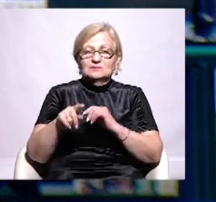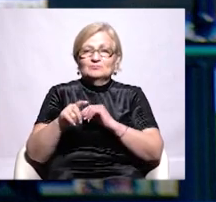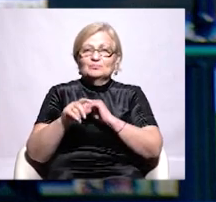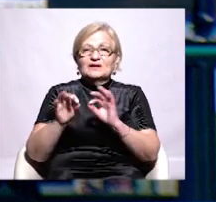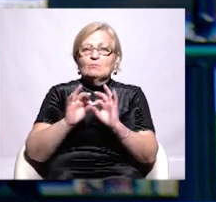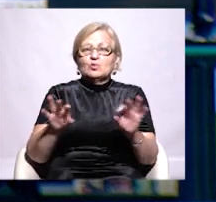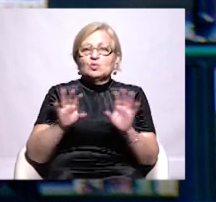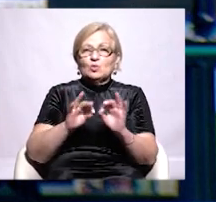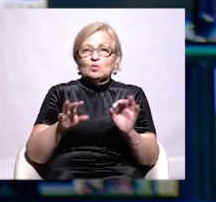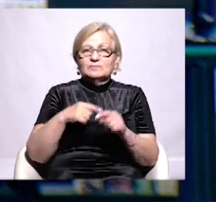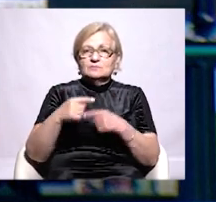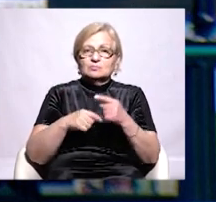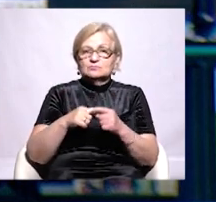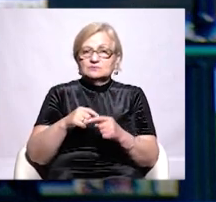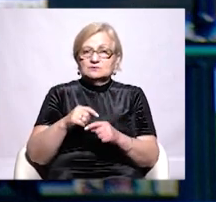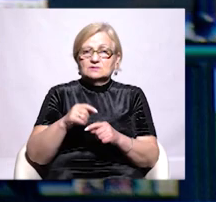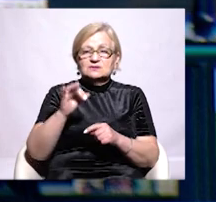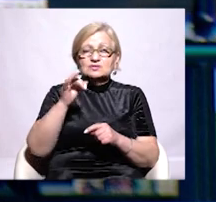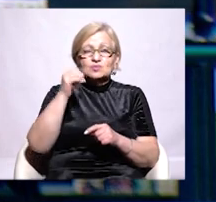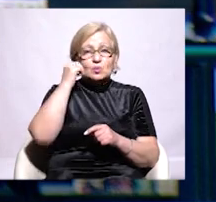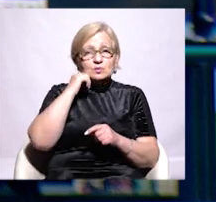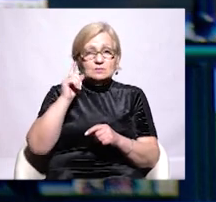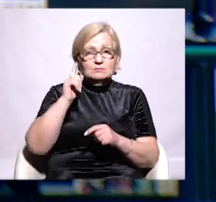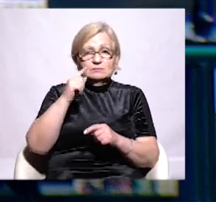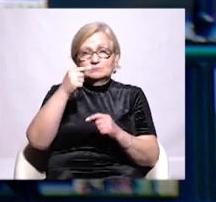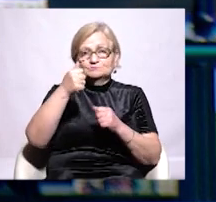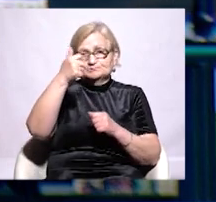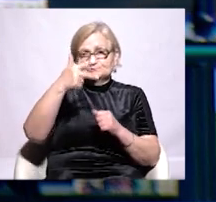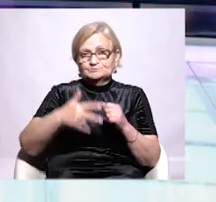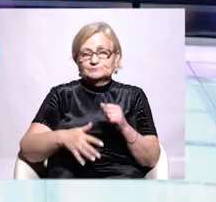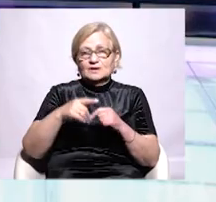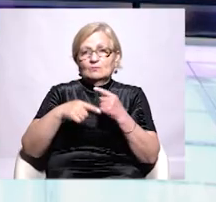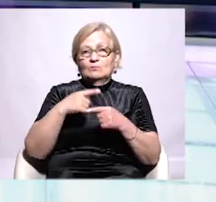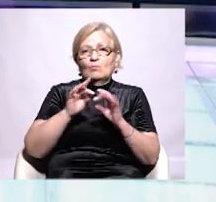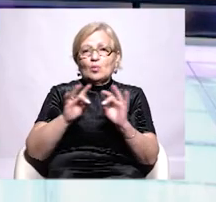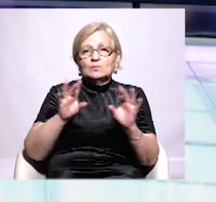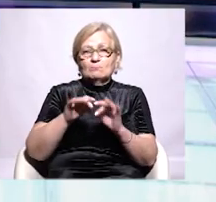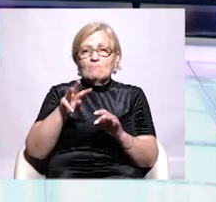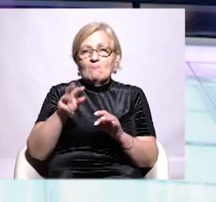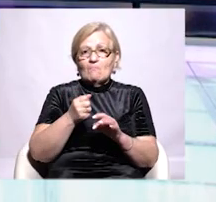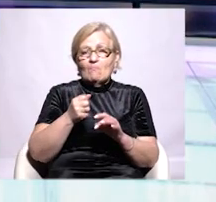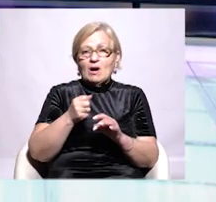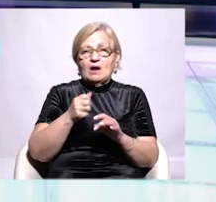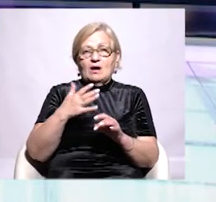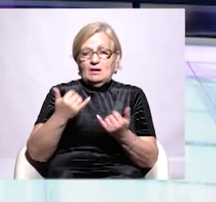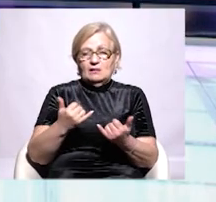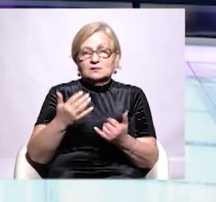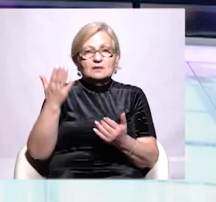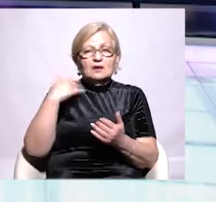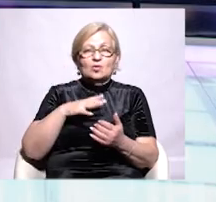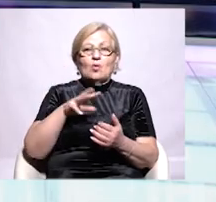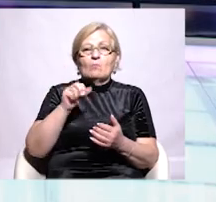მოთხრობითი ბრუნვის ნიშანია. Ისტორიულად, მა მოთხრობითი ბრუნვის ნიშანი, სწორედ რომ მან